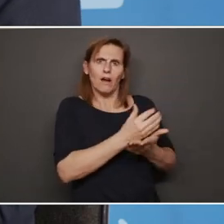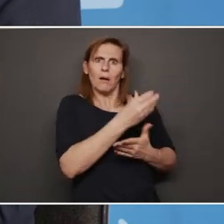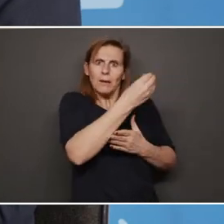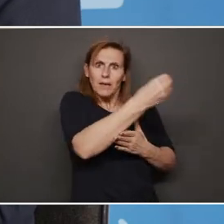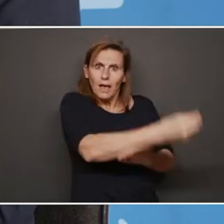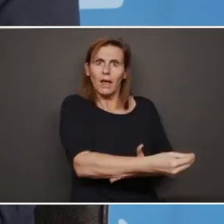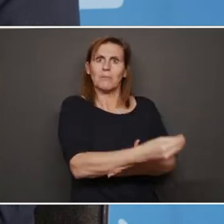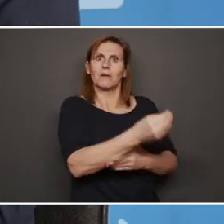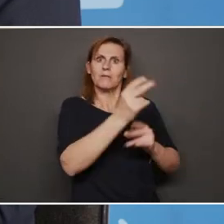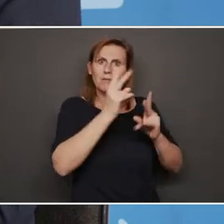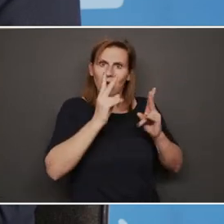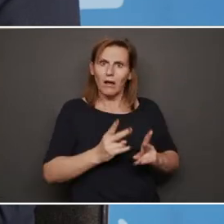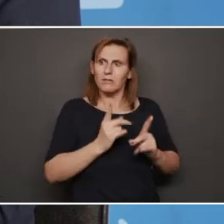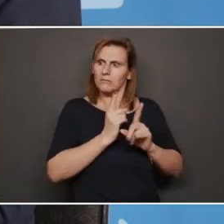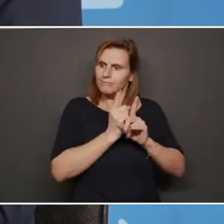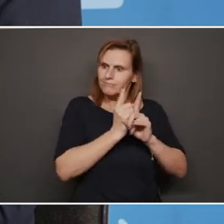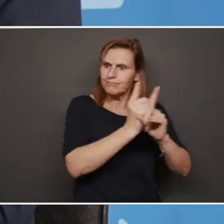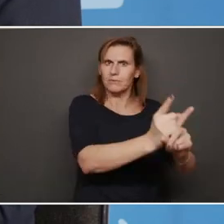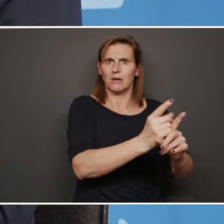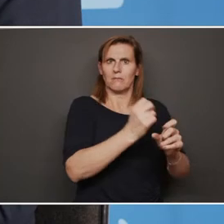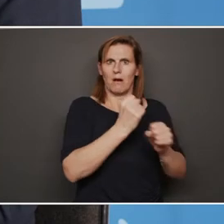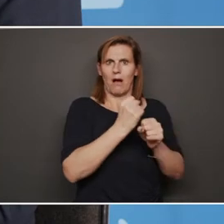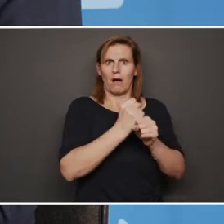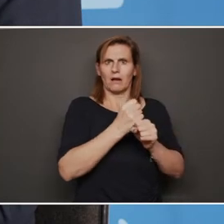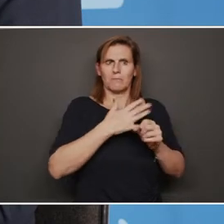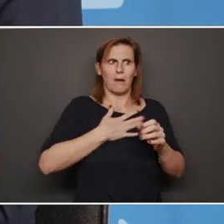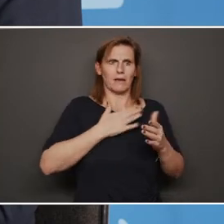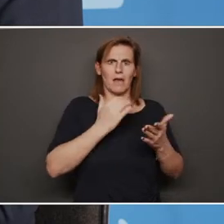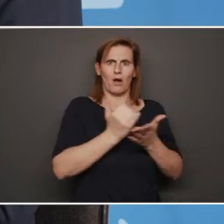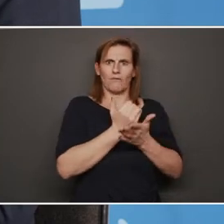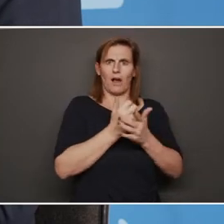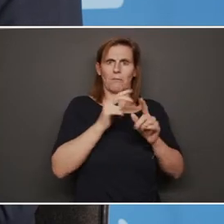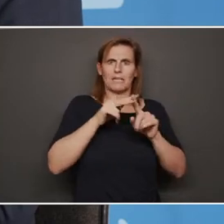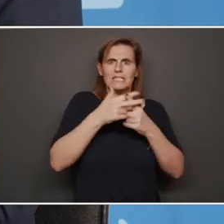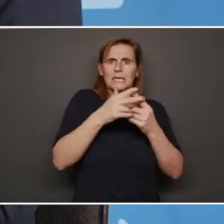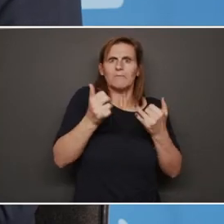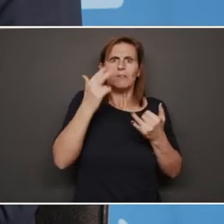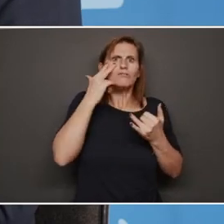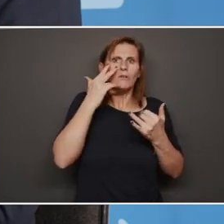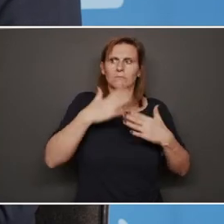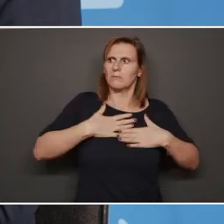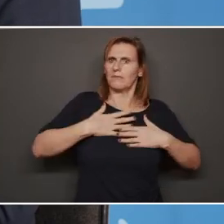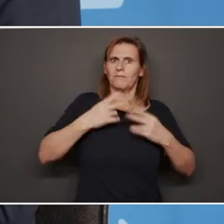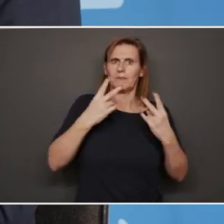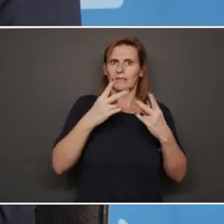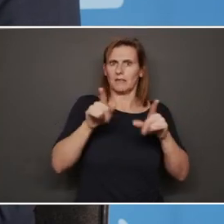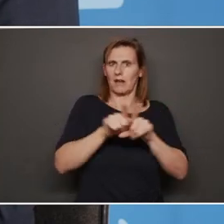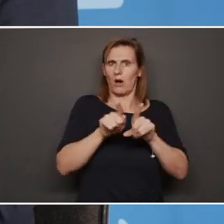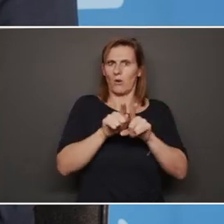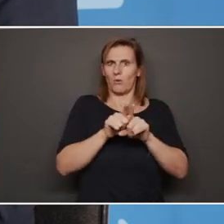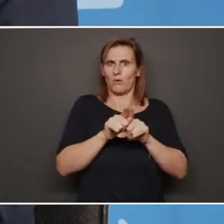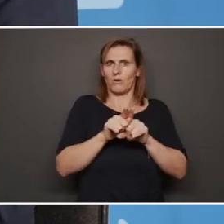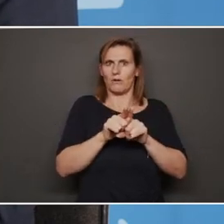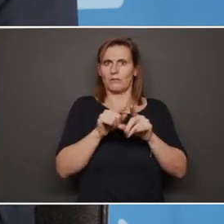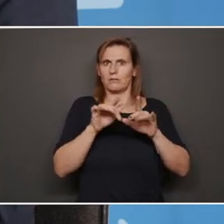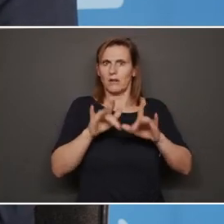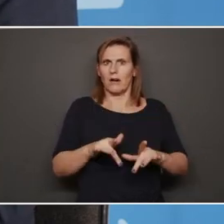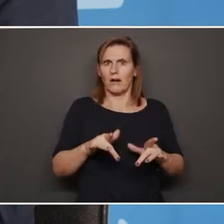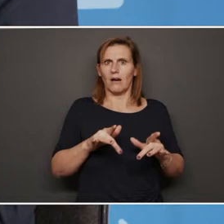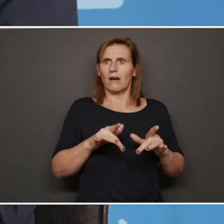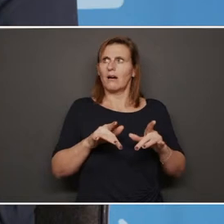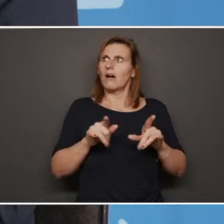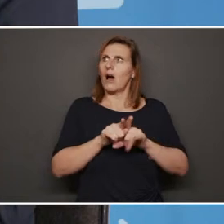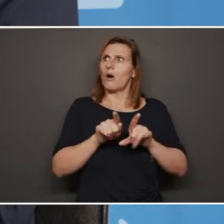Ich habe eben im Team irgendeine Aufgabe, die wichtig ist, die eine Funktion erfüllt. Oder dass man auch vielleicht